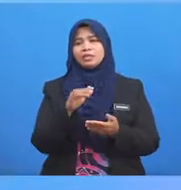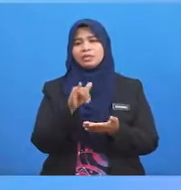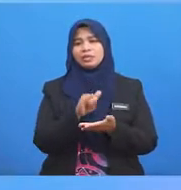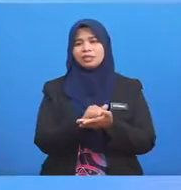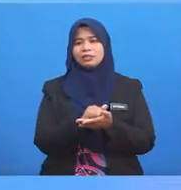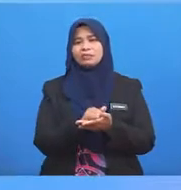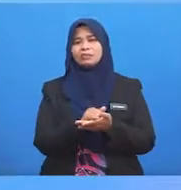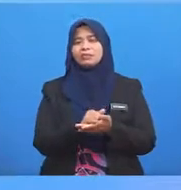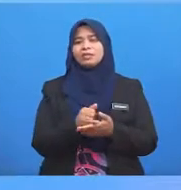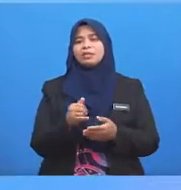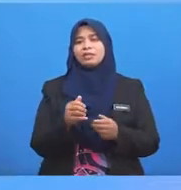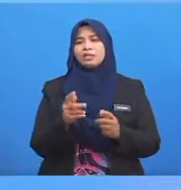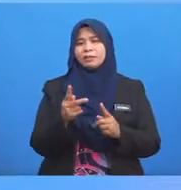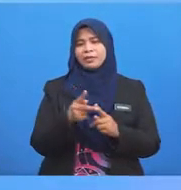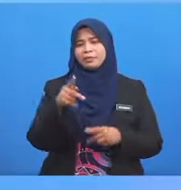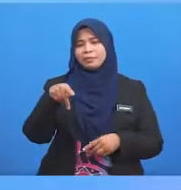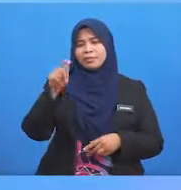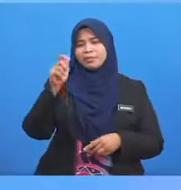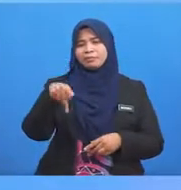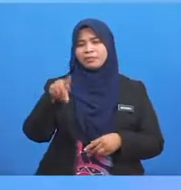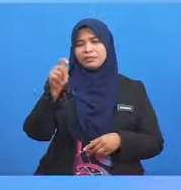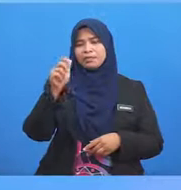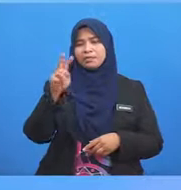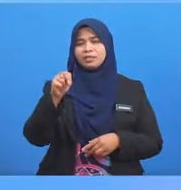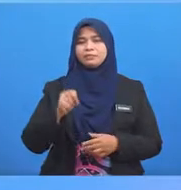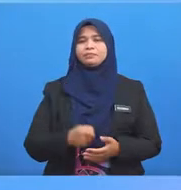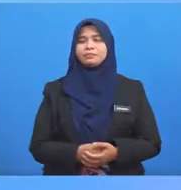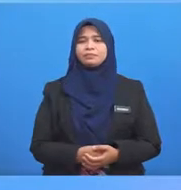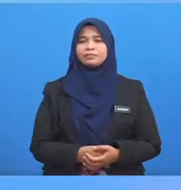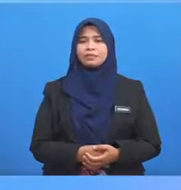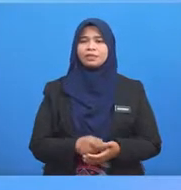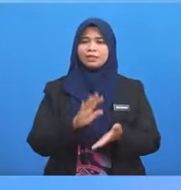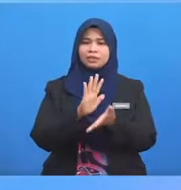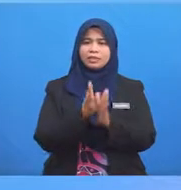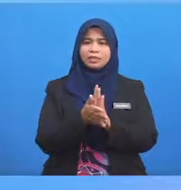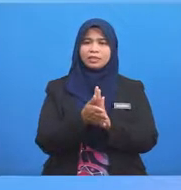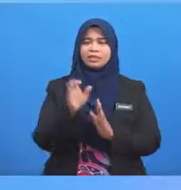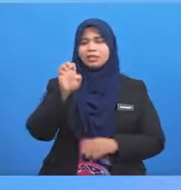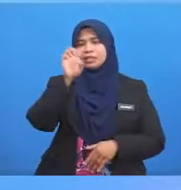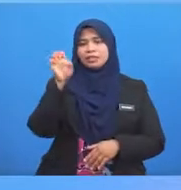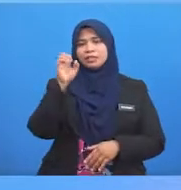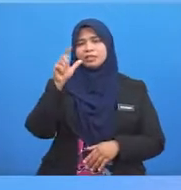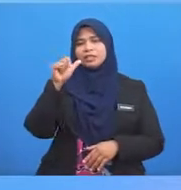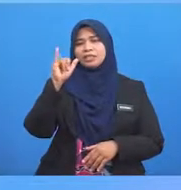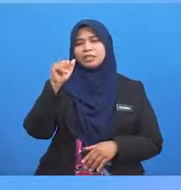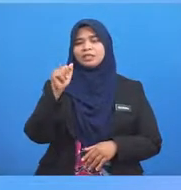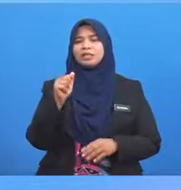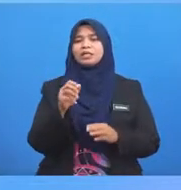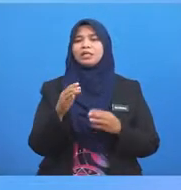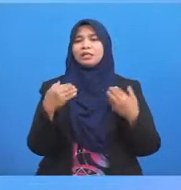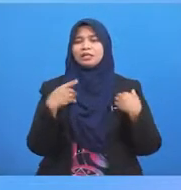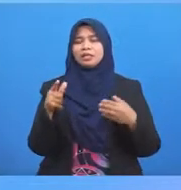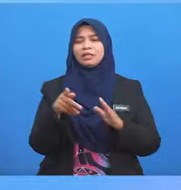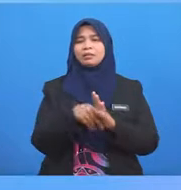baki hutang kepada PTPTN. Jadi, Encik Ali merupakan